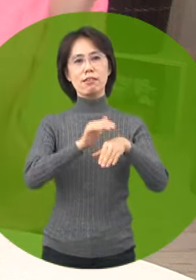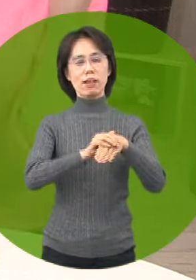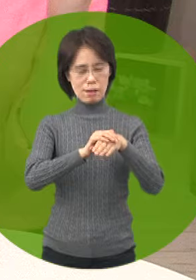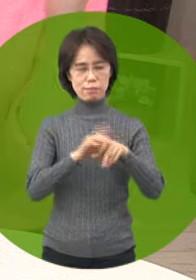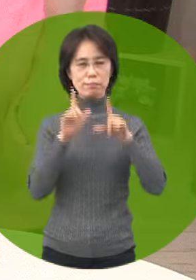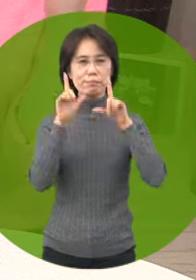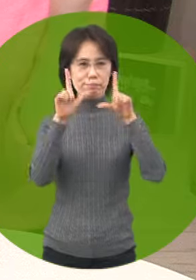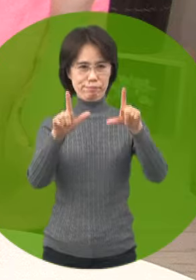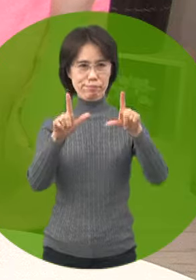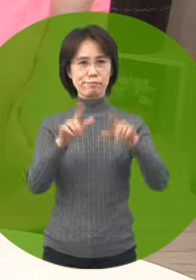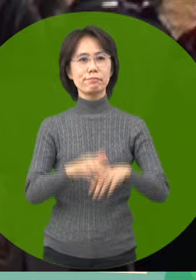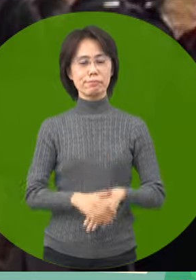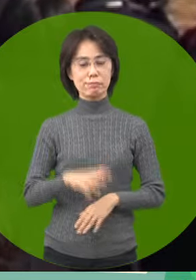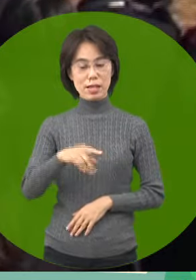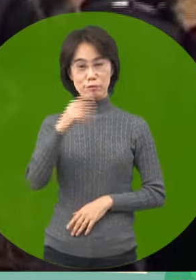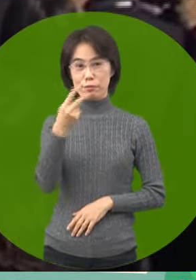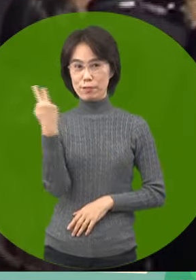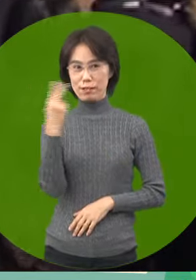ください。